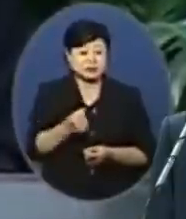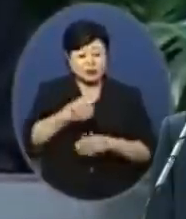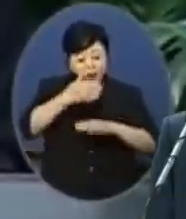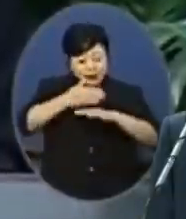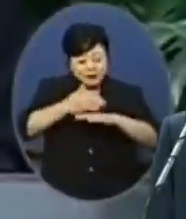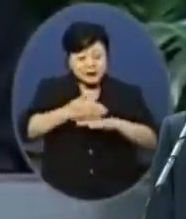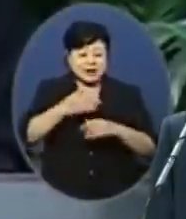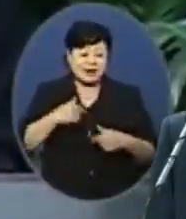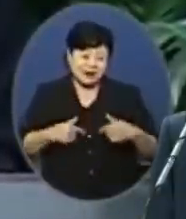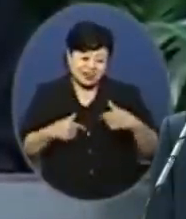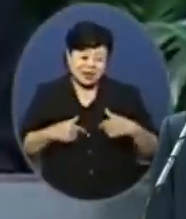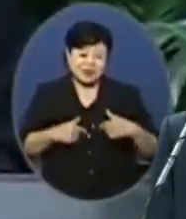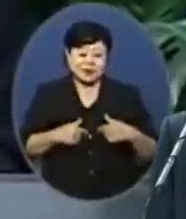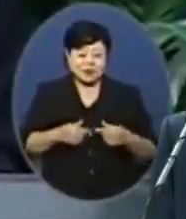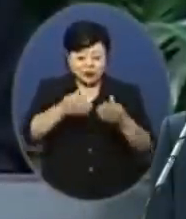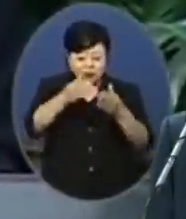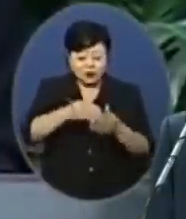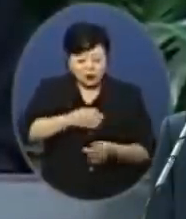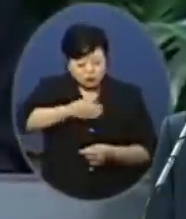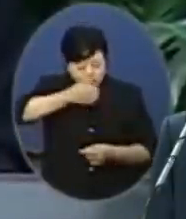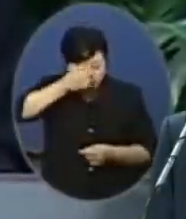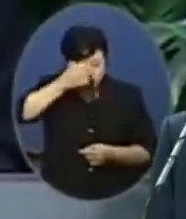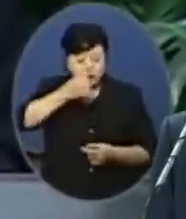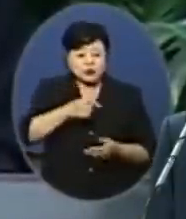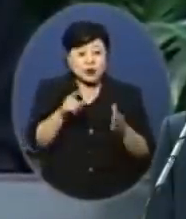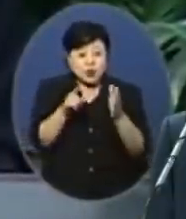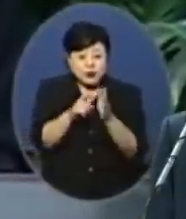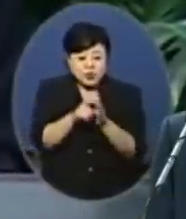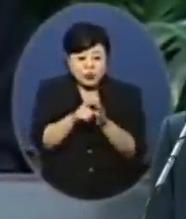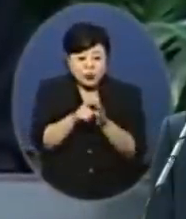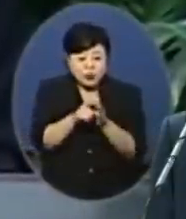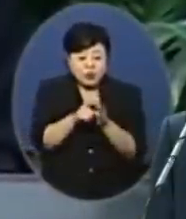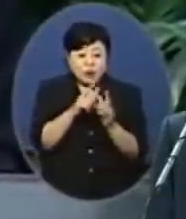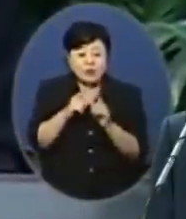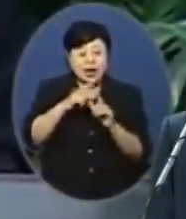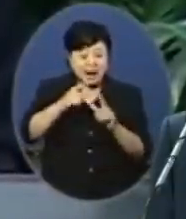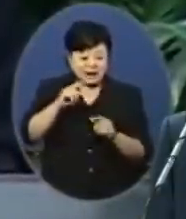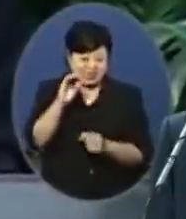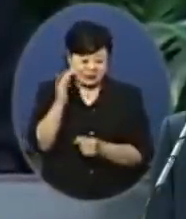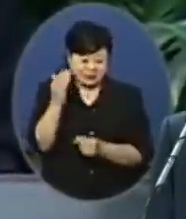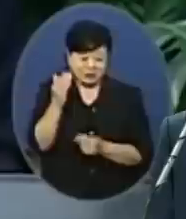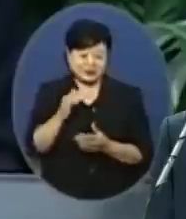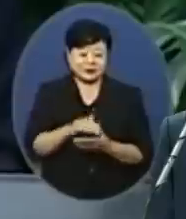기뻐하고 십자가를 통해서 꿈을 꾸고 믿고 말하게 되면